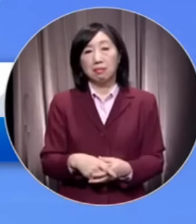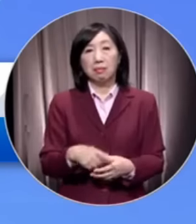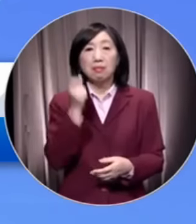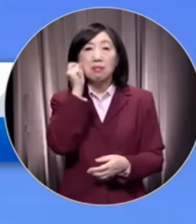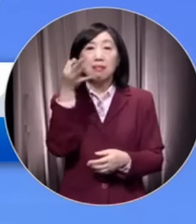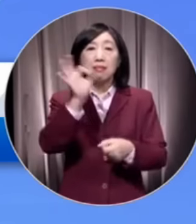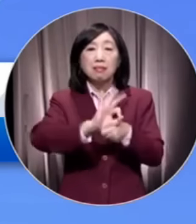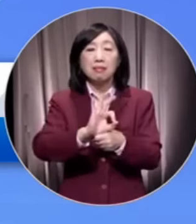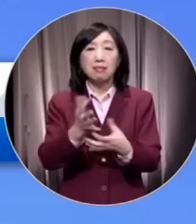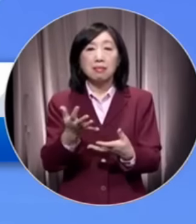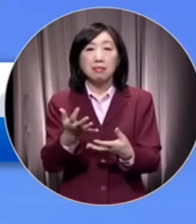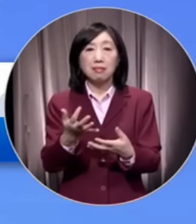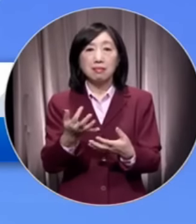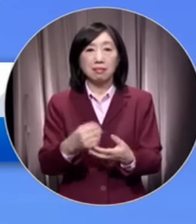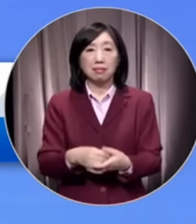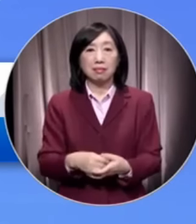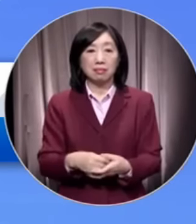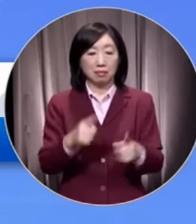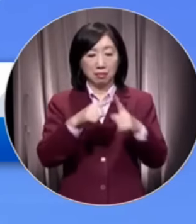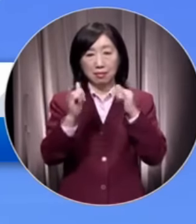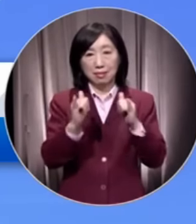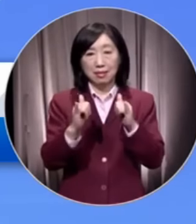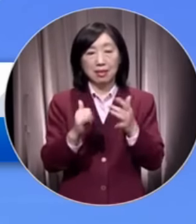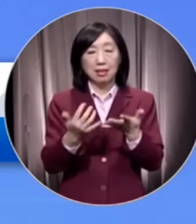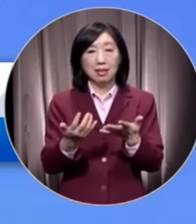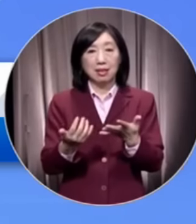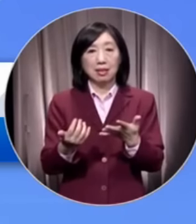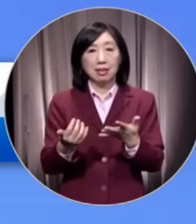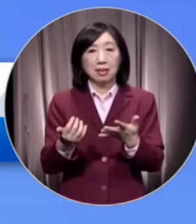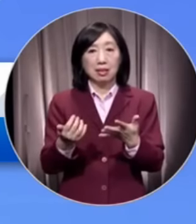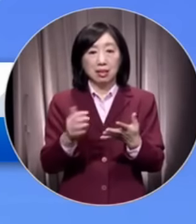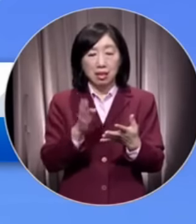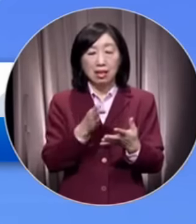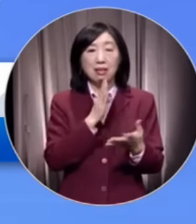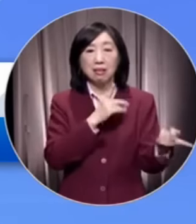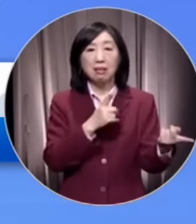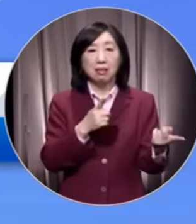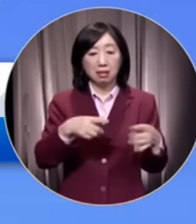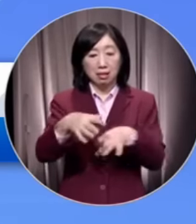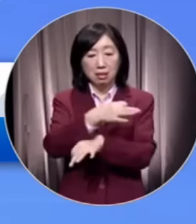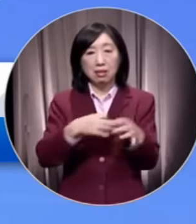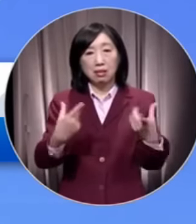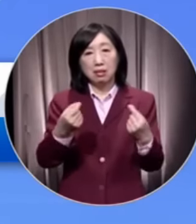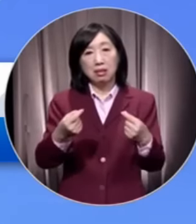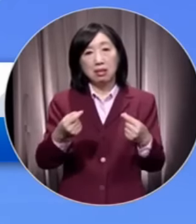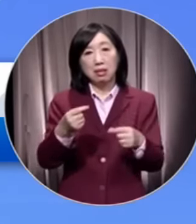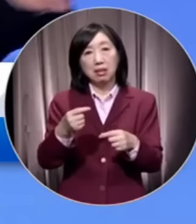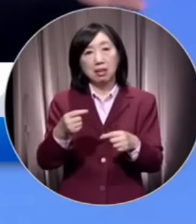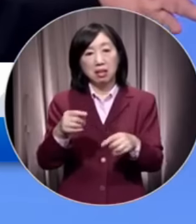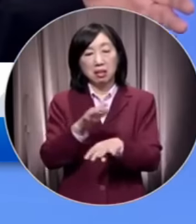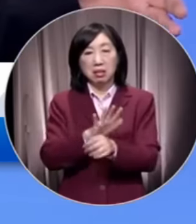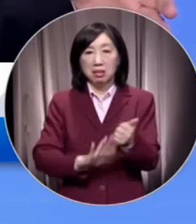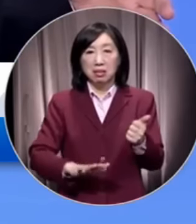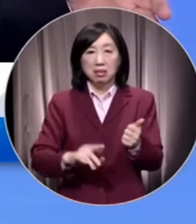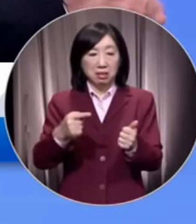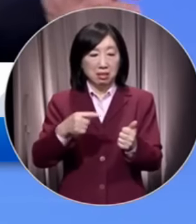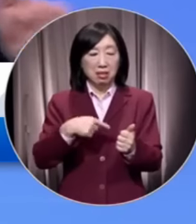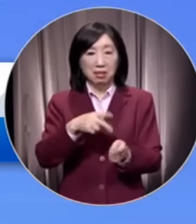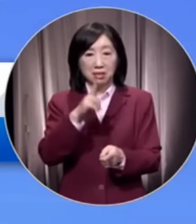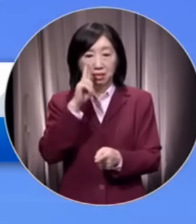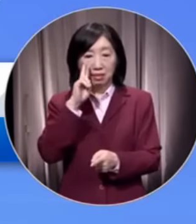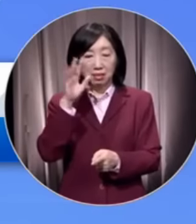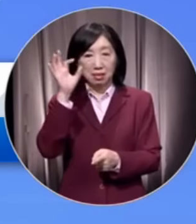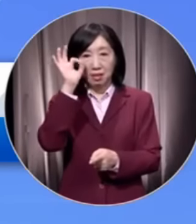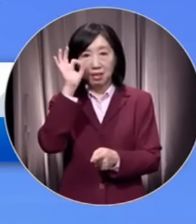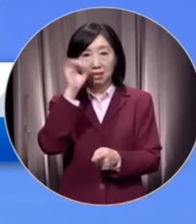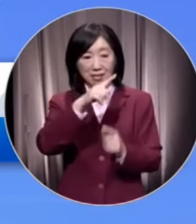资相对的人民的要求，但是经济上面也受很大的影响。现在有这么大的市场了，你看